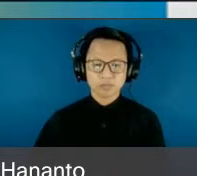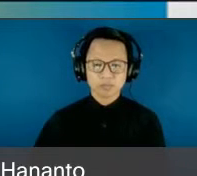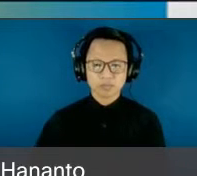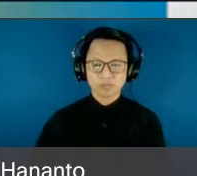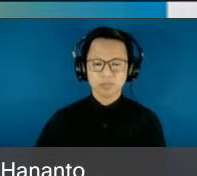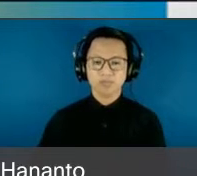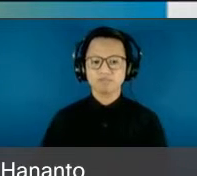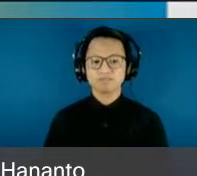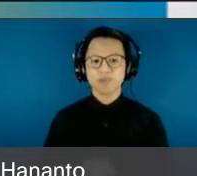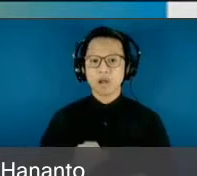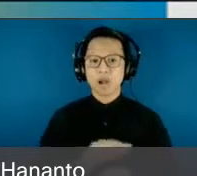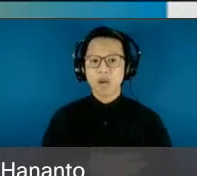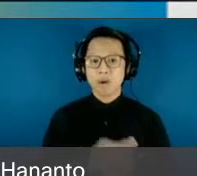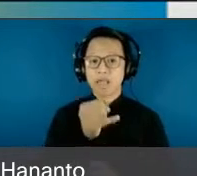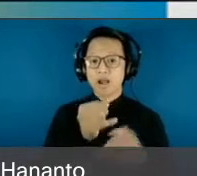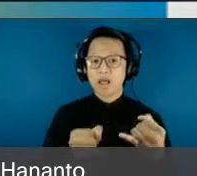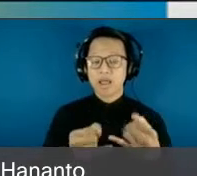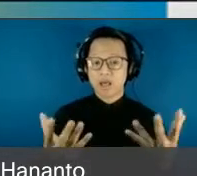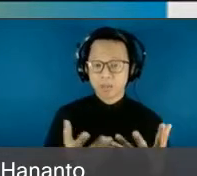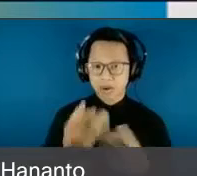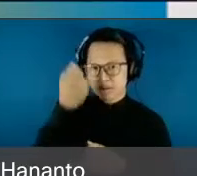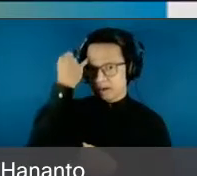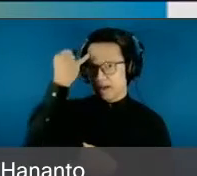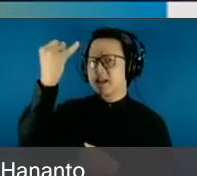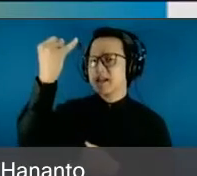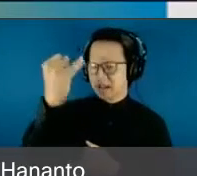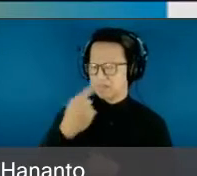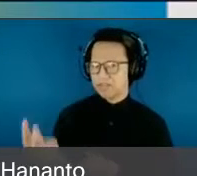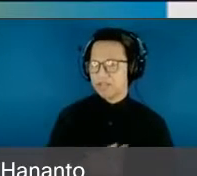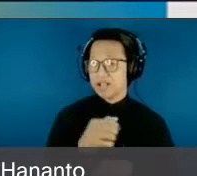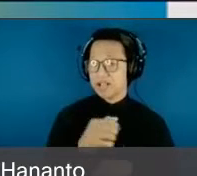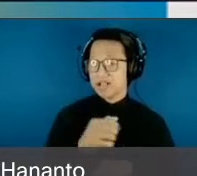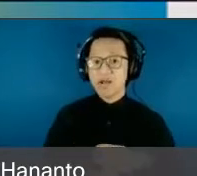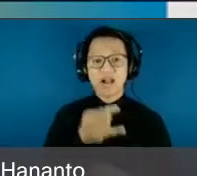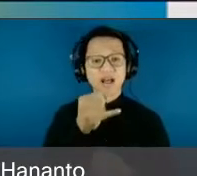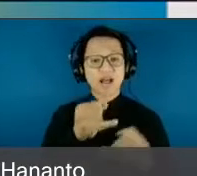Kemudian dampak yang terakhir dari inisiatif yang sudah kami lakukan adalah